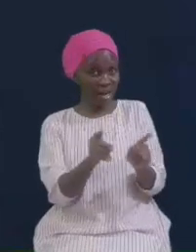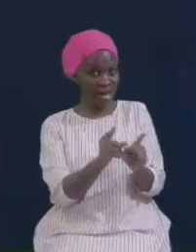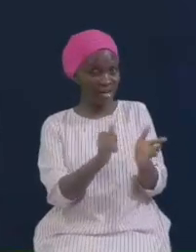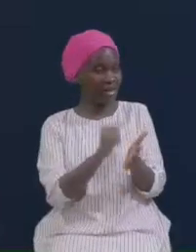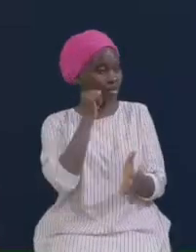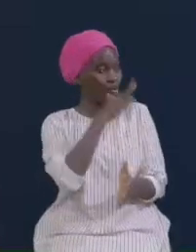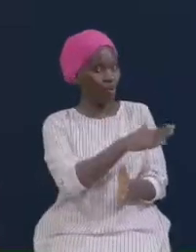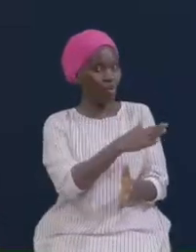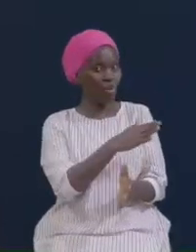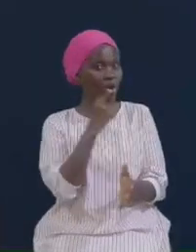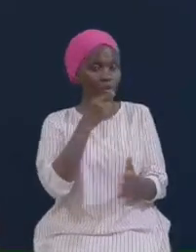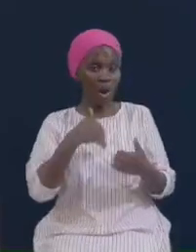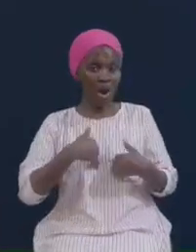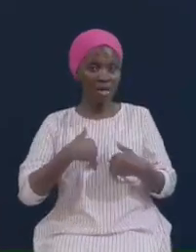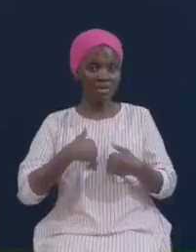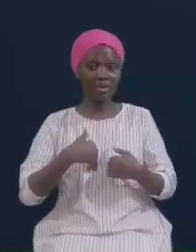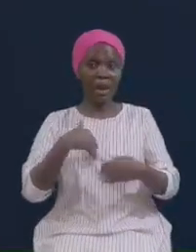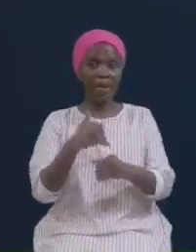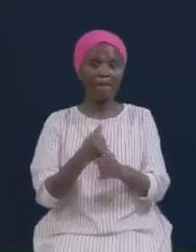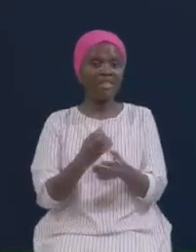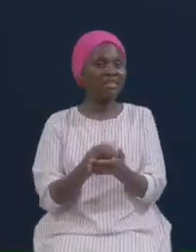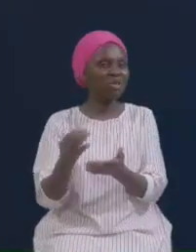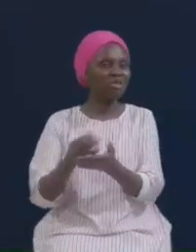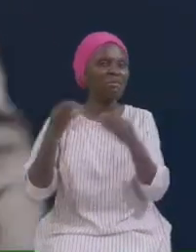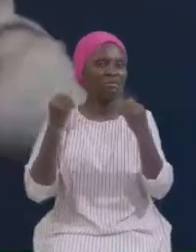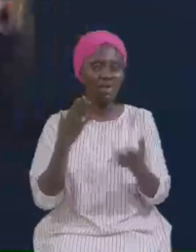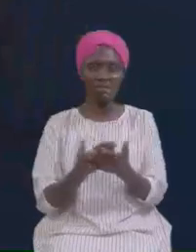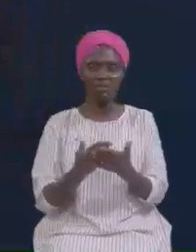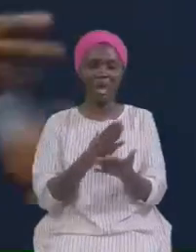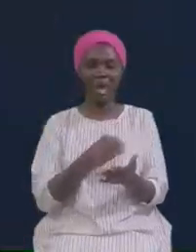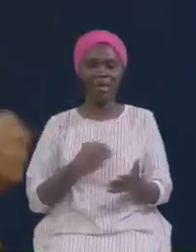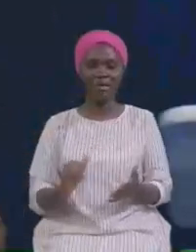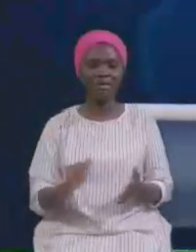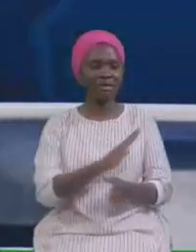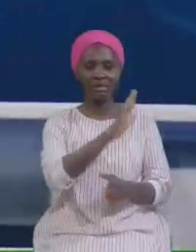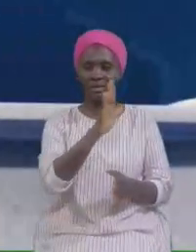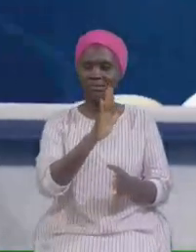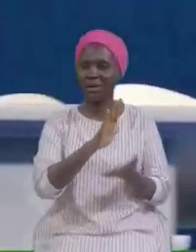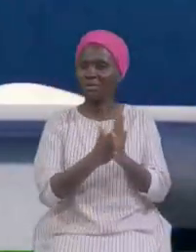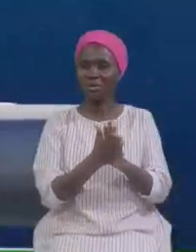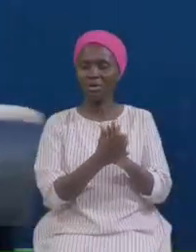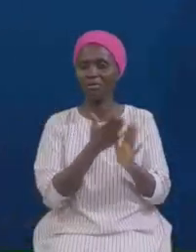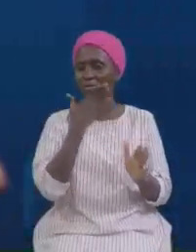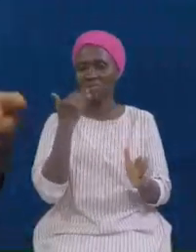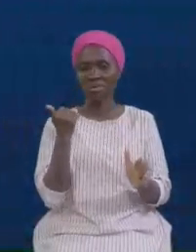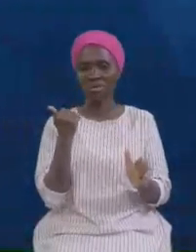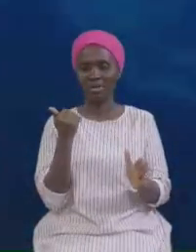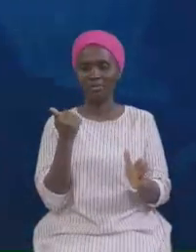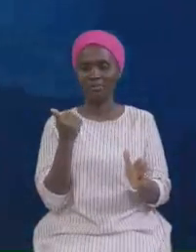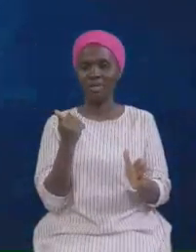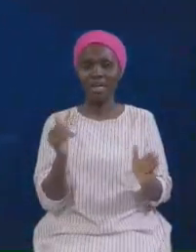qui a dépensé beaucoup d'argent. Cependant, elle n'avait jamais rien reçu. Le même esprit de